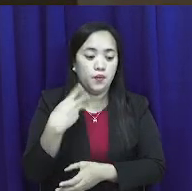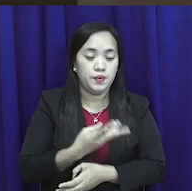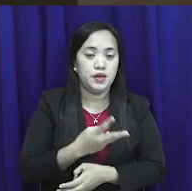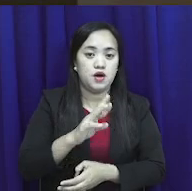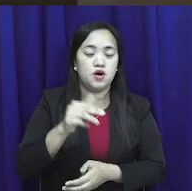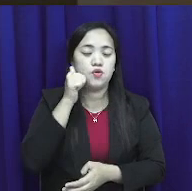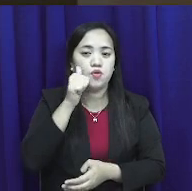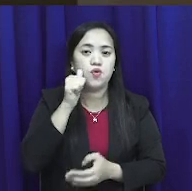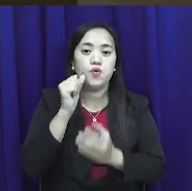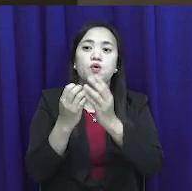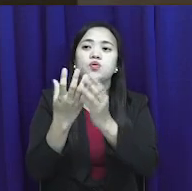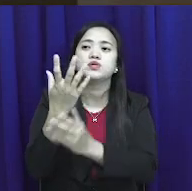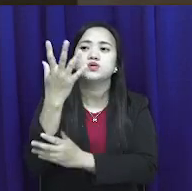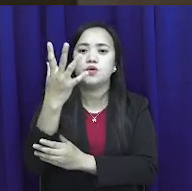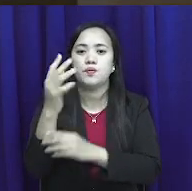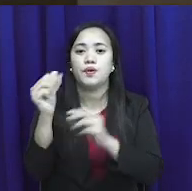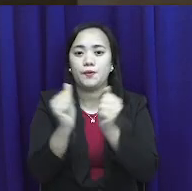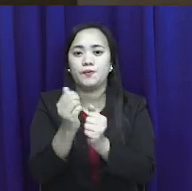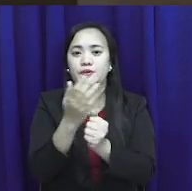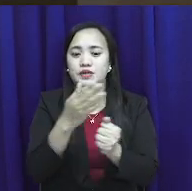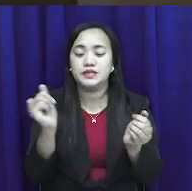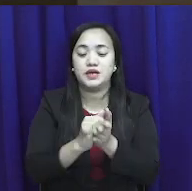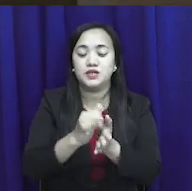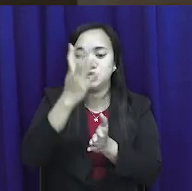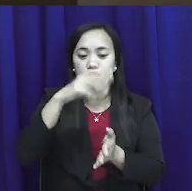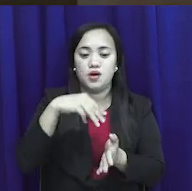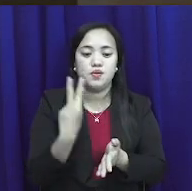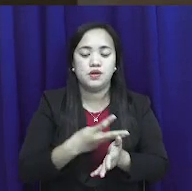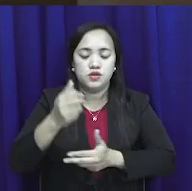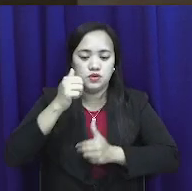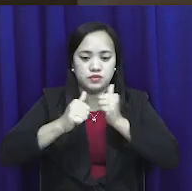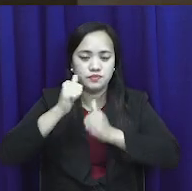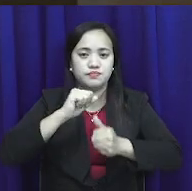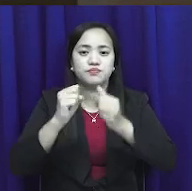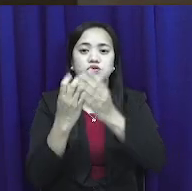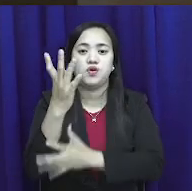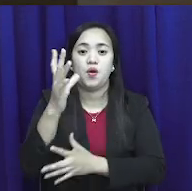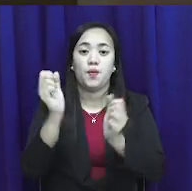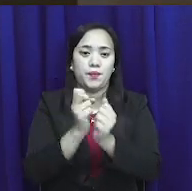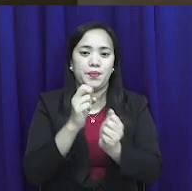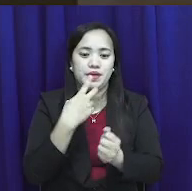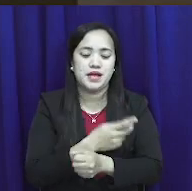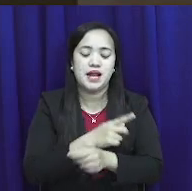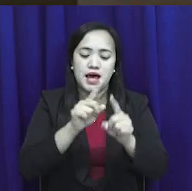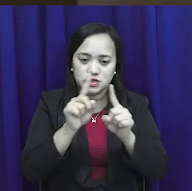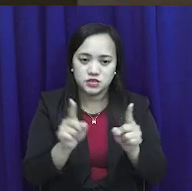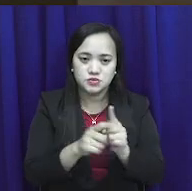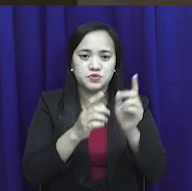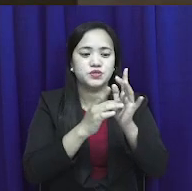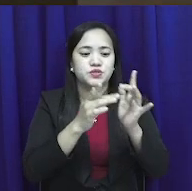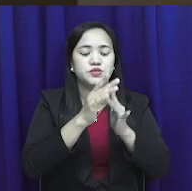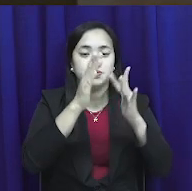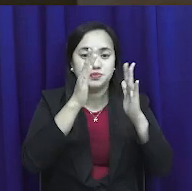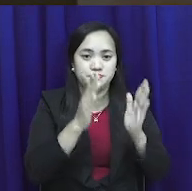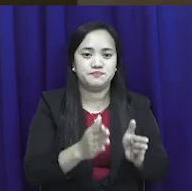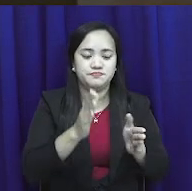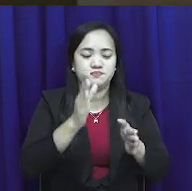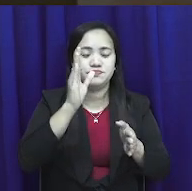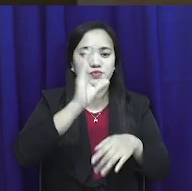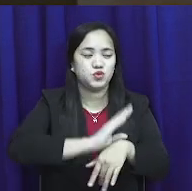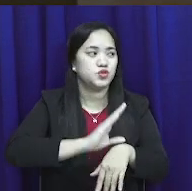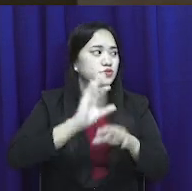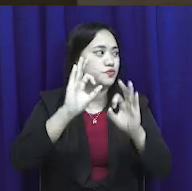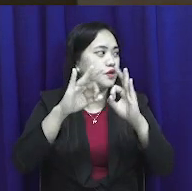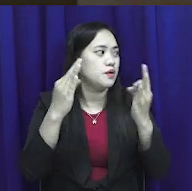you Amen kaya we're encouraging you to grow with us para magsama-sama tayo as a church family lumago at haharap sa